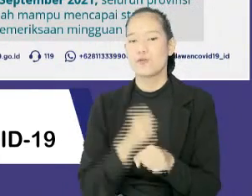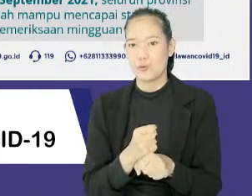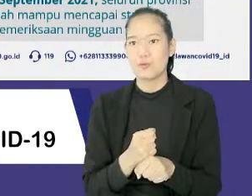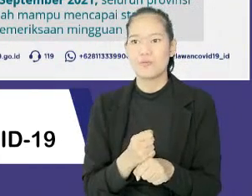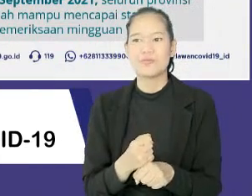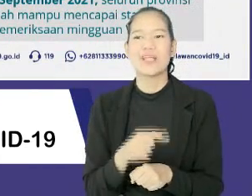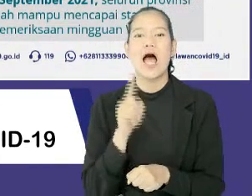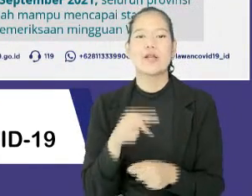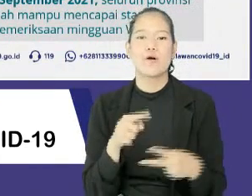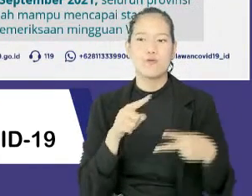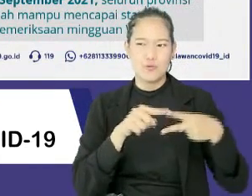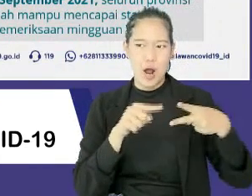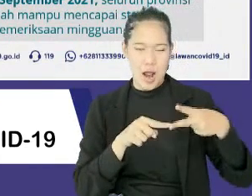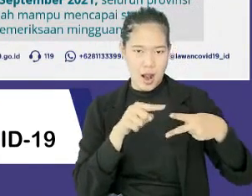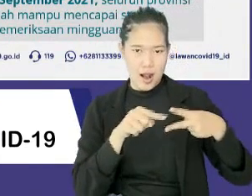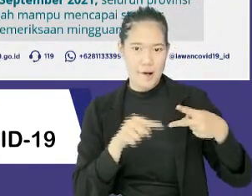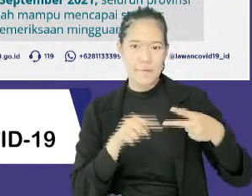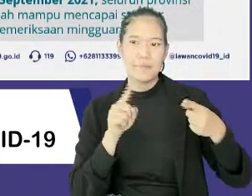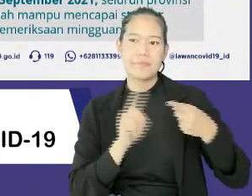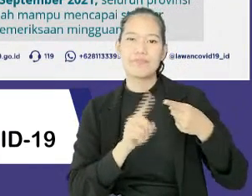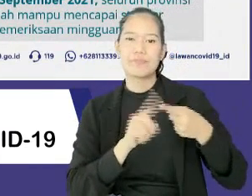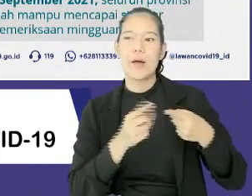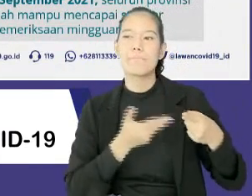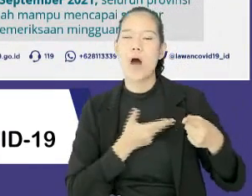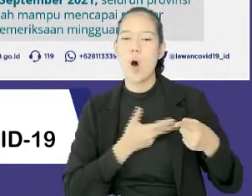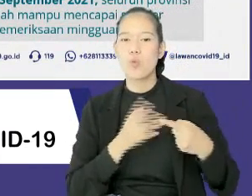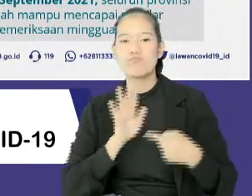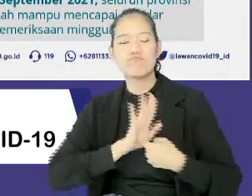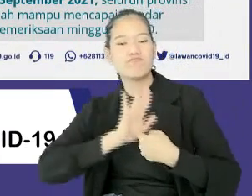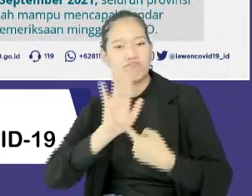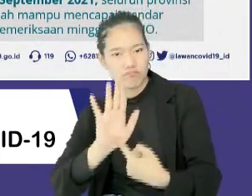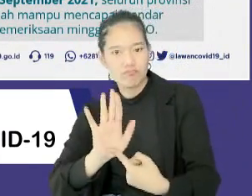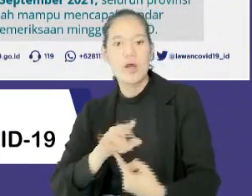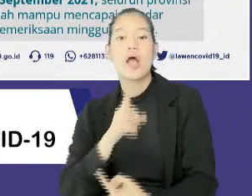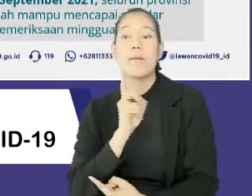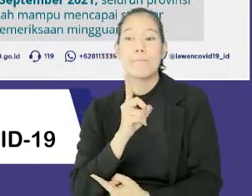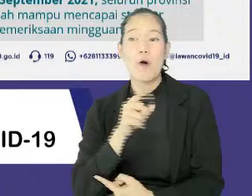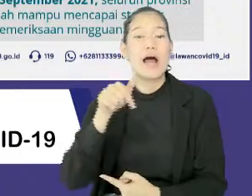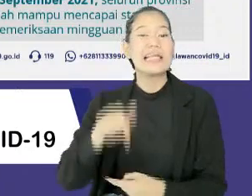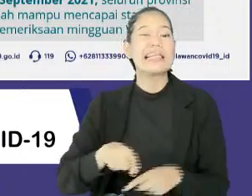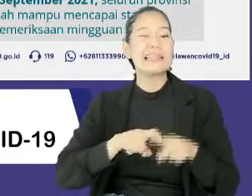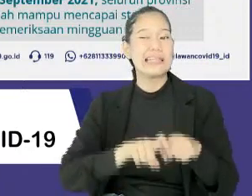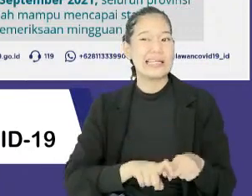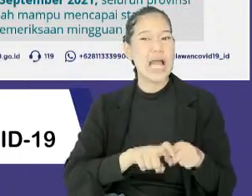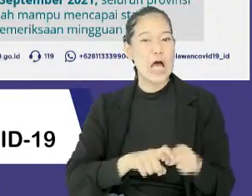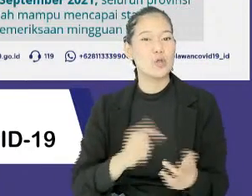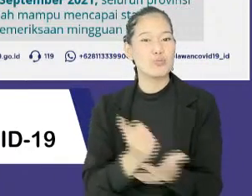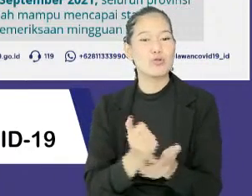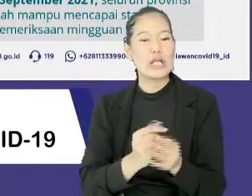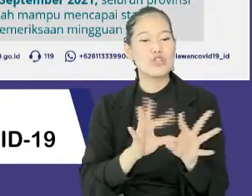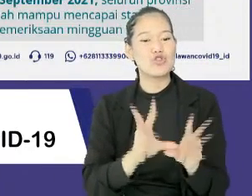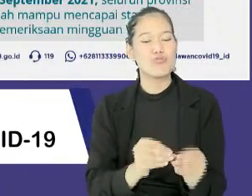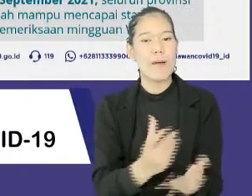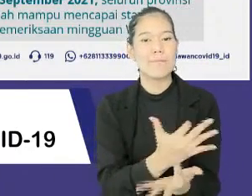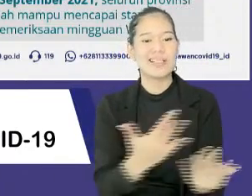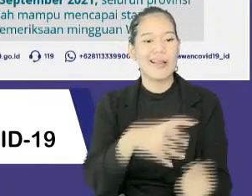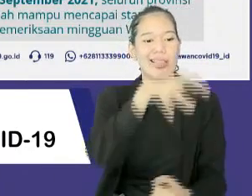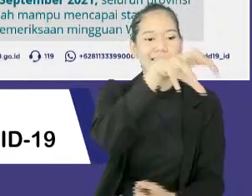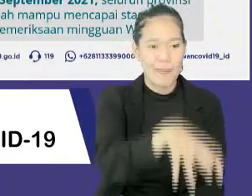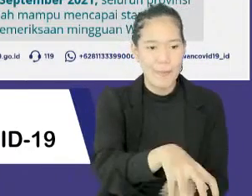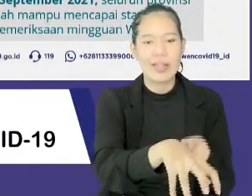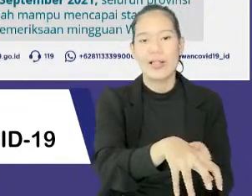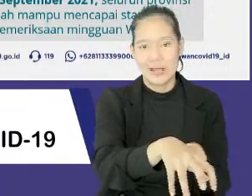G2 grafik yang saya keluarin yang pertama ingin beritahu bahwa karena ini tergantung besaran populasi maka